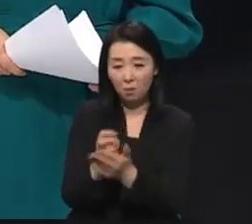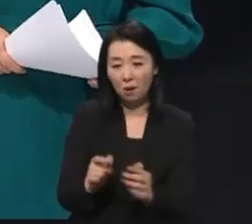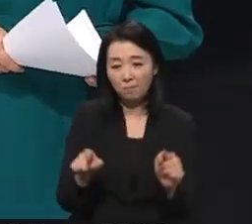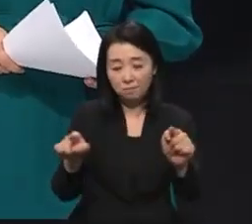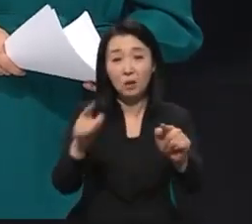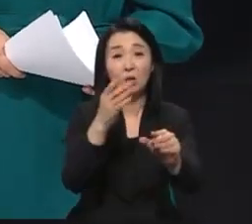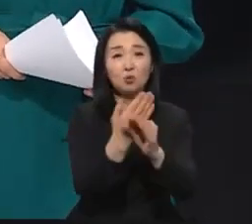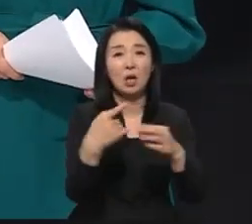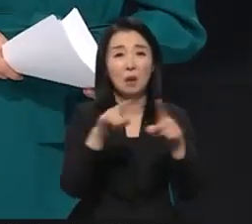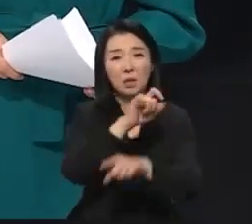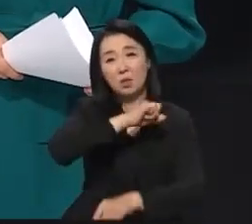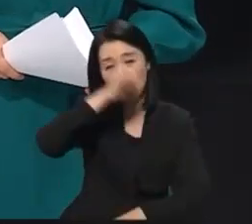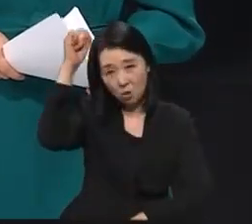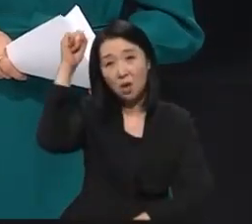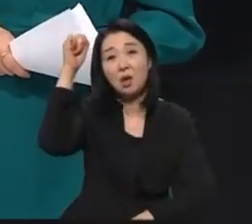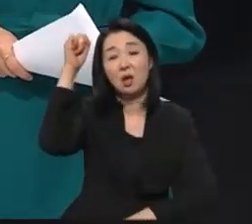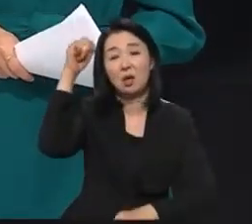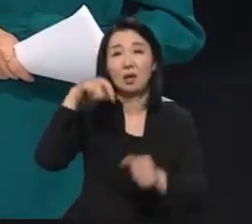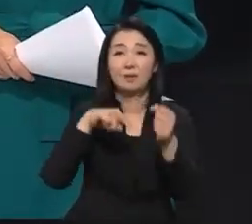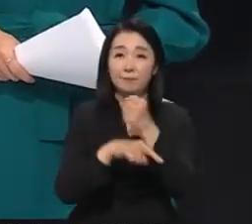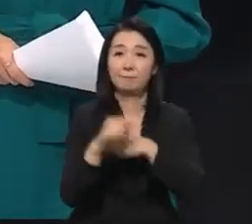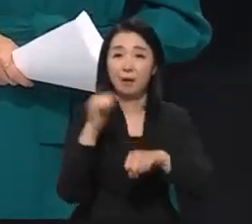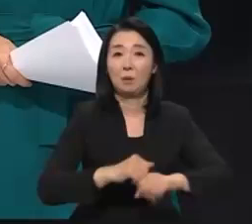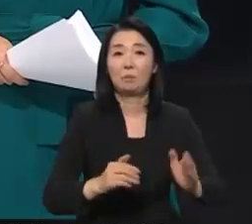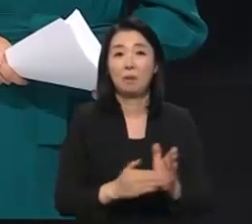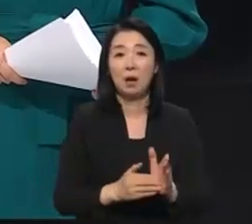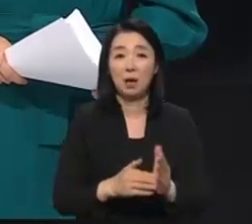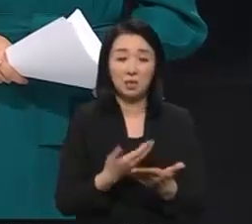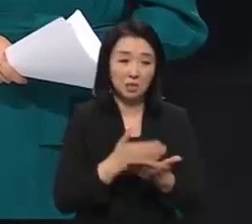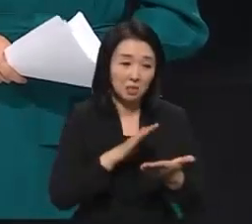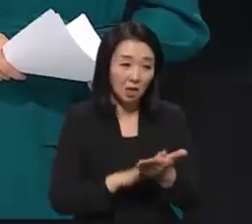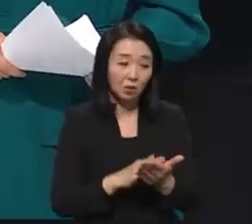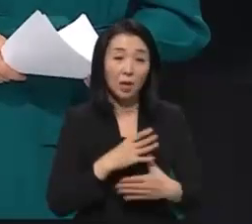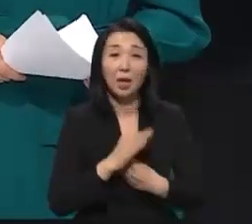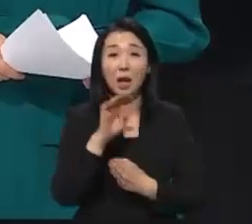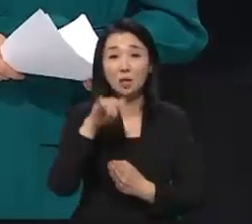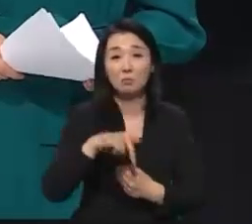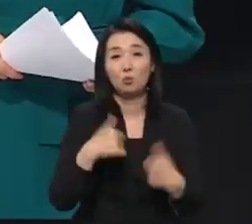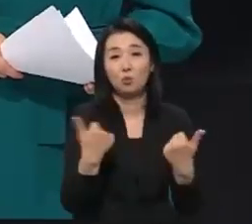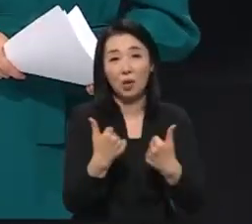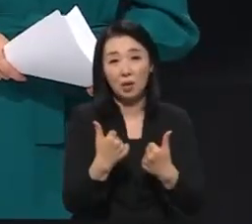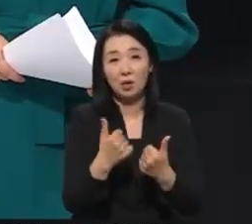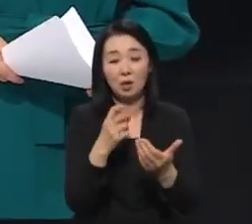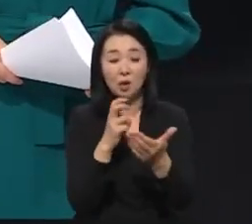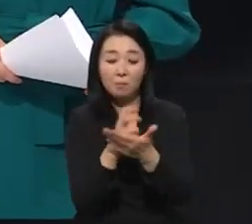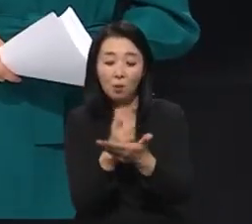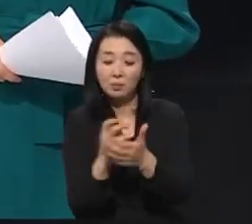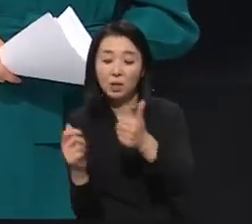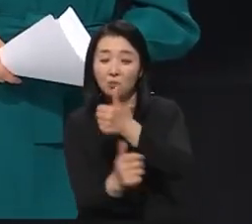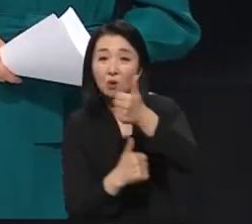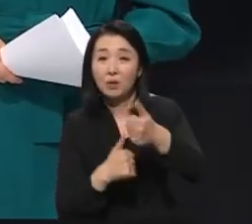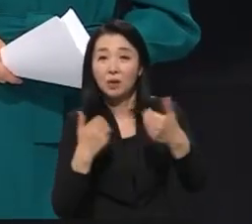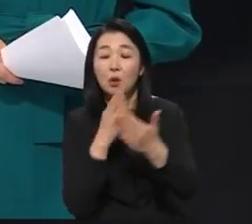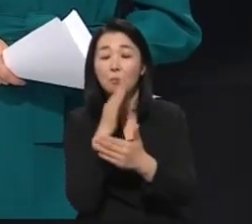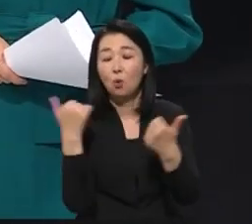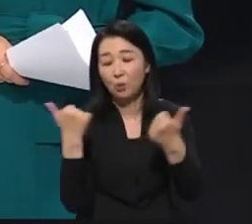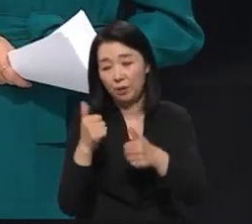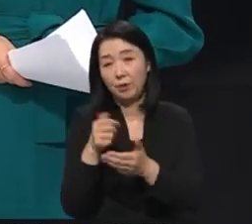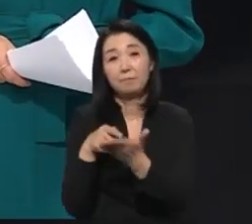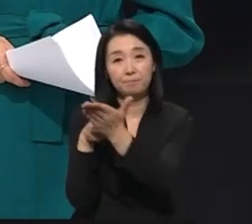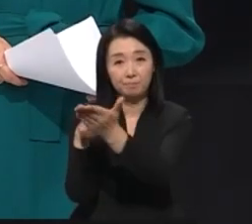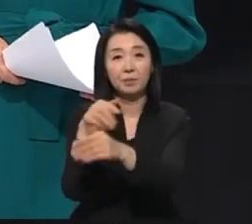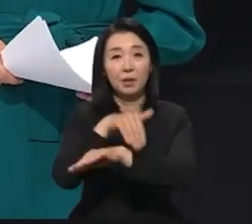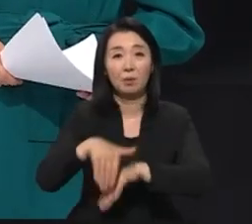법안을 추진해서 함께 통과시키기로 뜻을 모은 건데요이 개정안은 행원이 전체회의와 법사위를 거쳐 본회의에 상점될